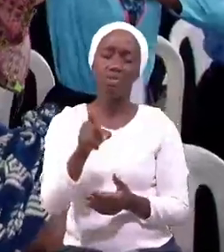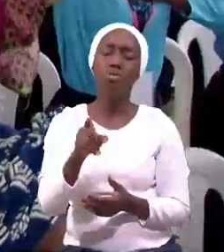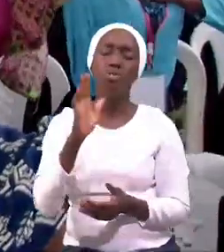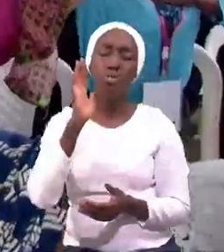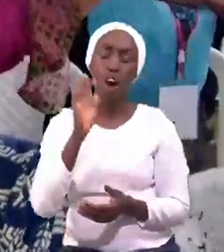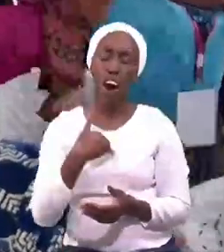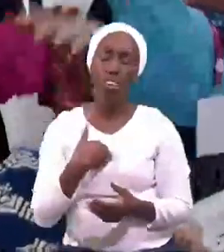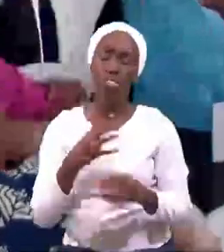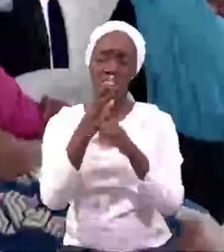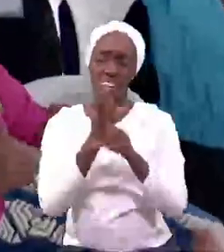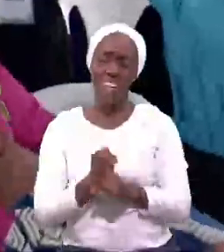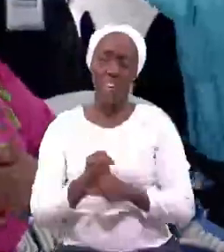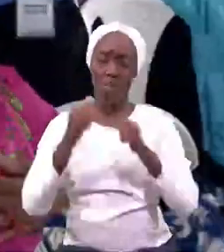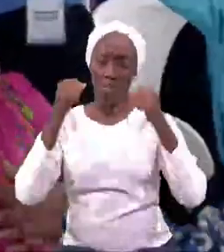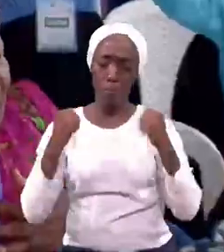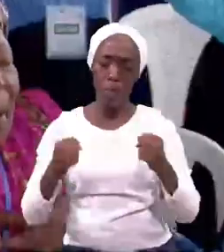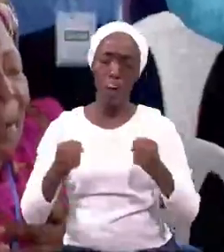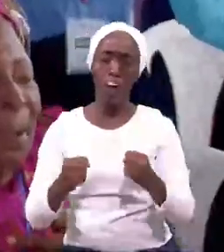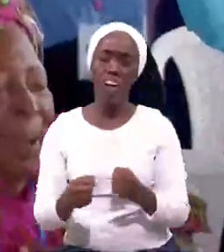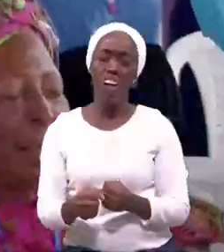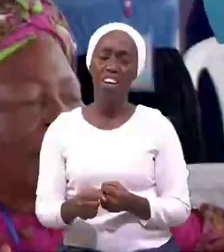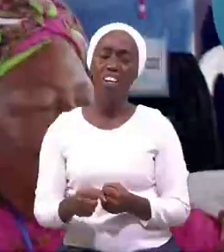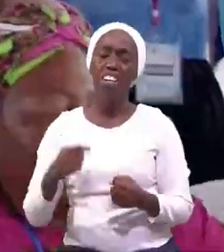Tu as reçu.